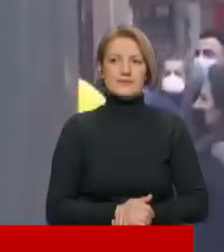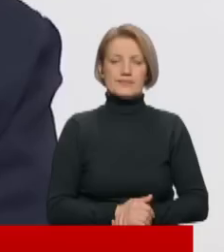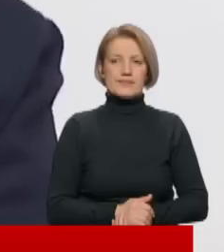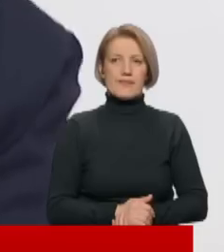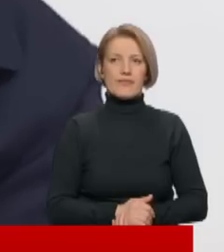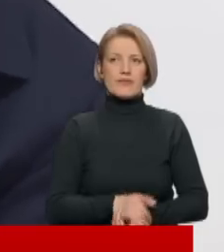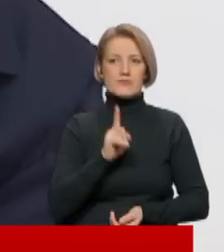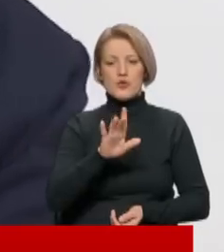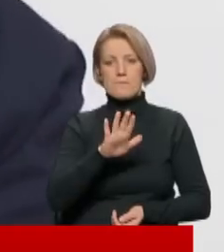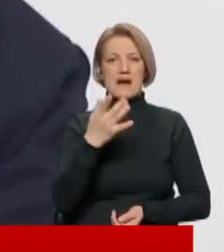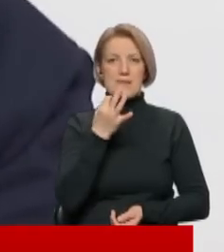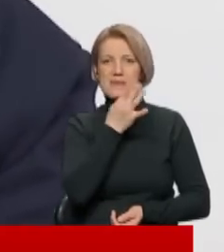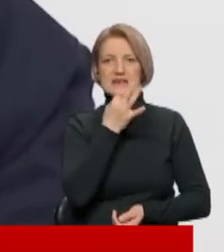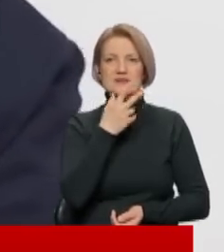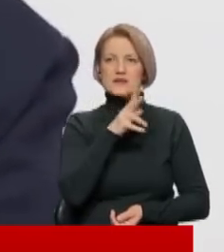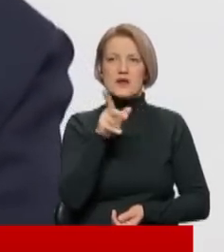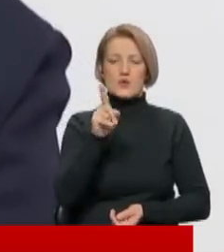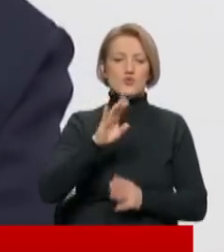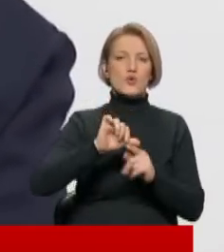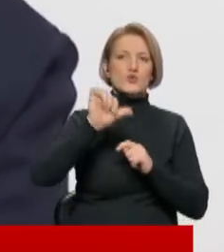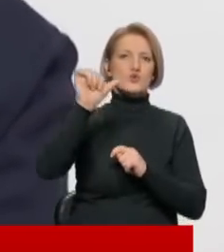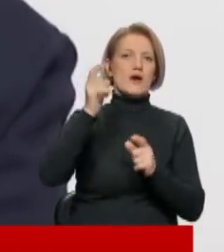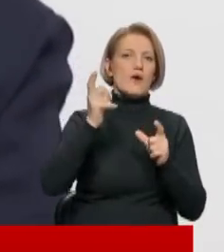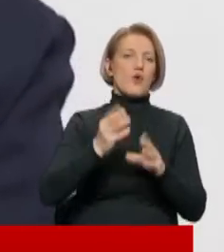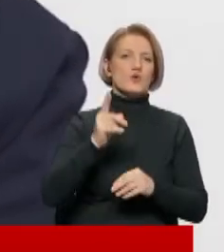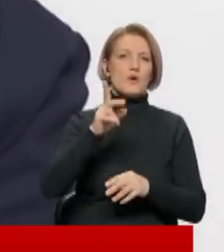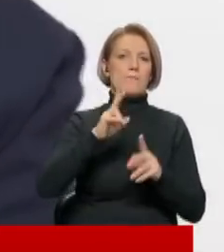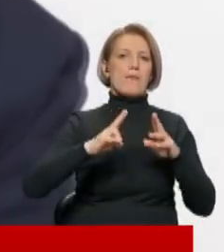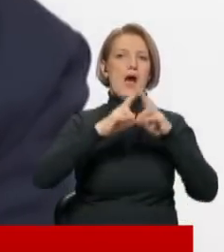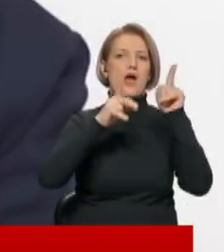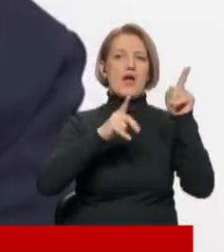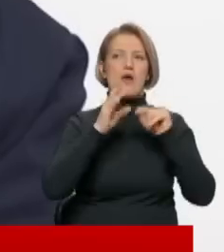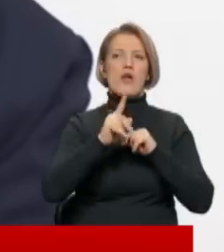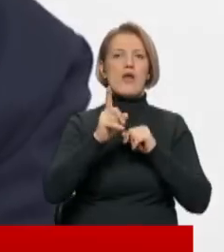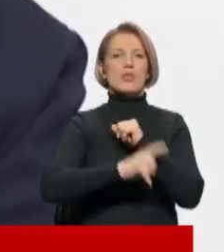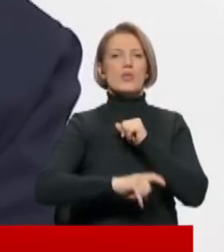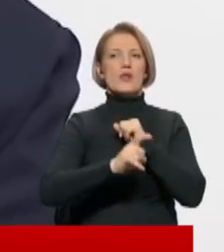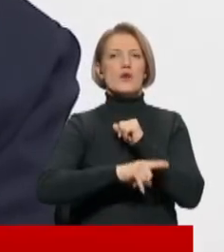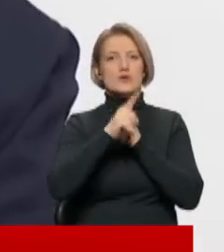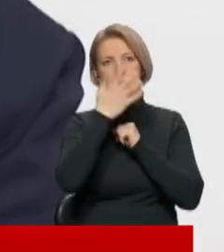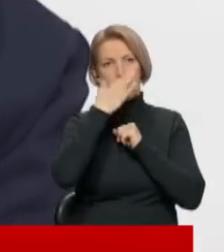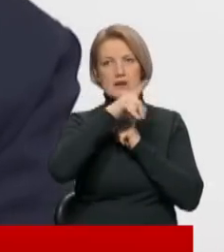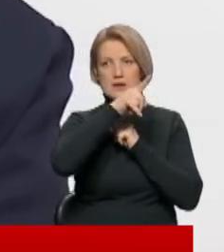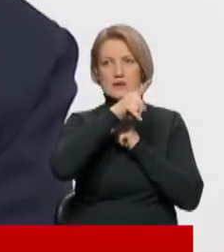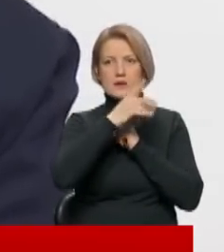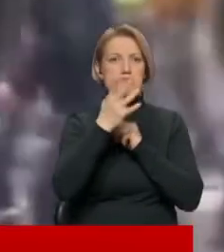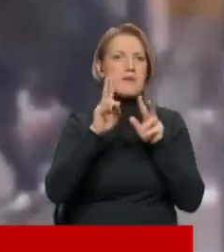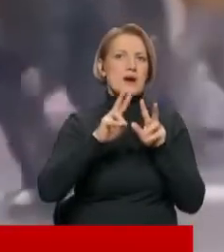bunun bir başka benzeri buradan çok uzakta oldu Nerede oldu Paris de oldu teröristleri besledi